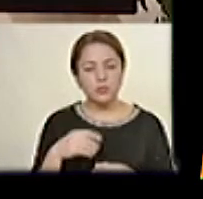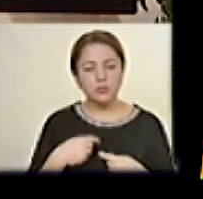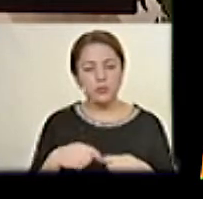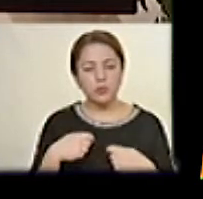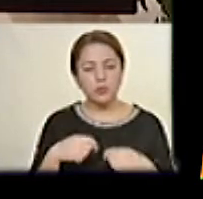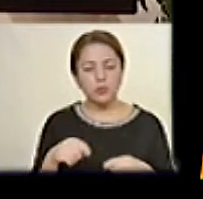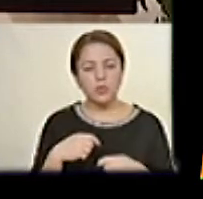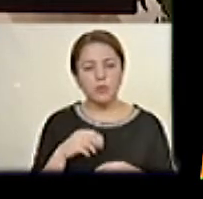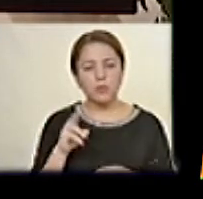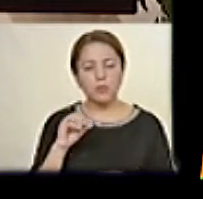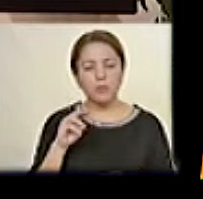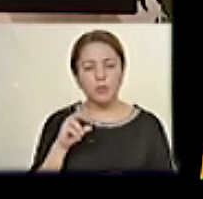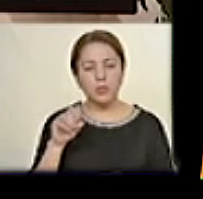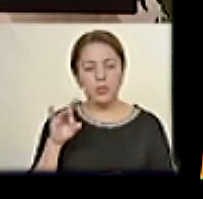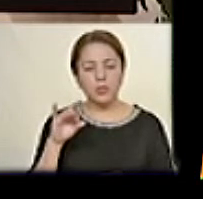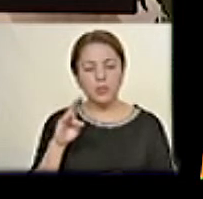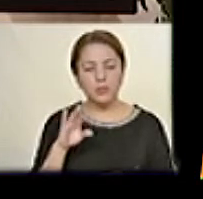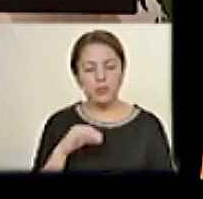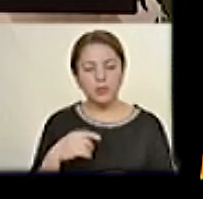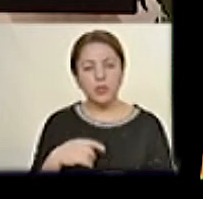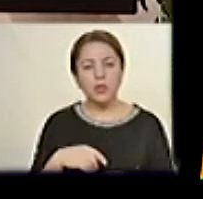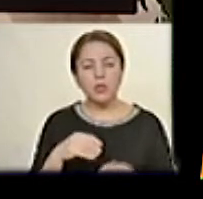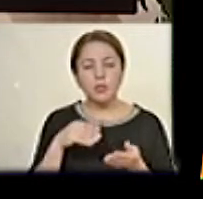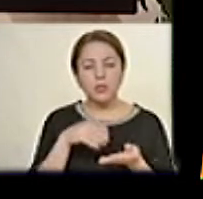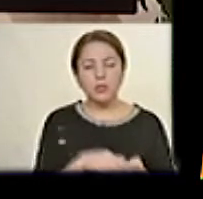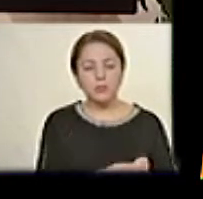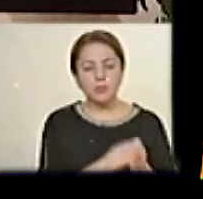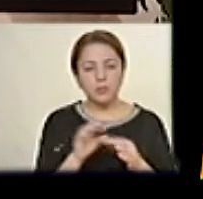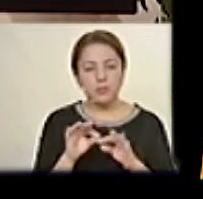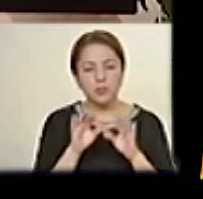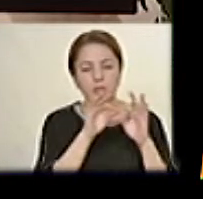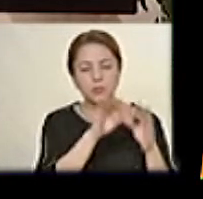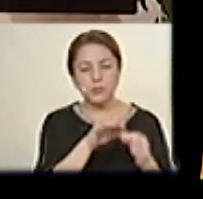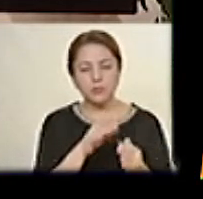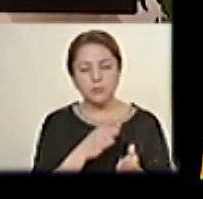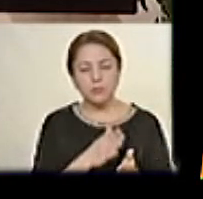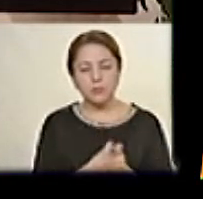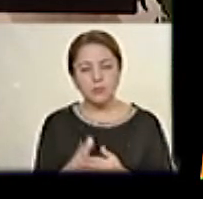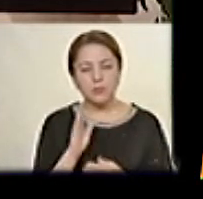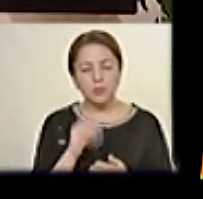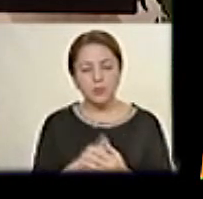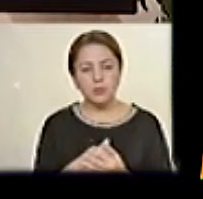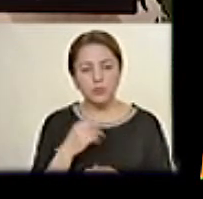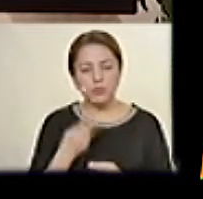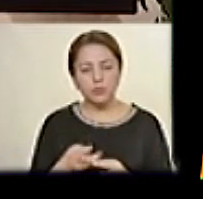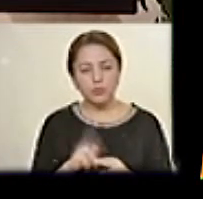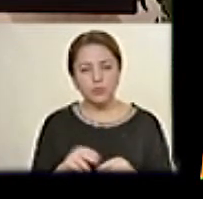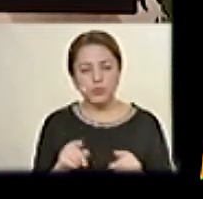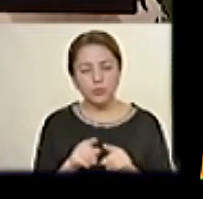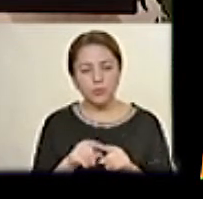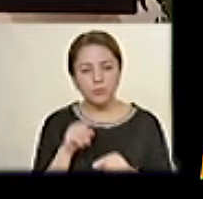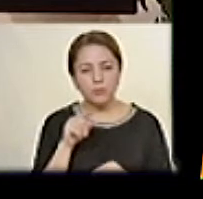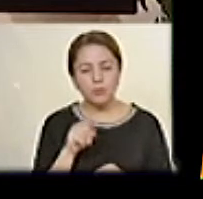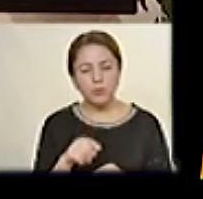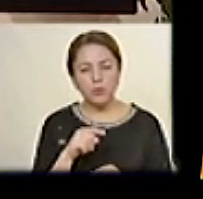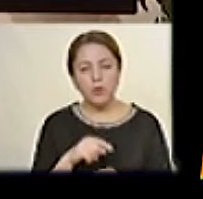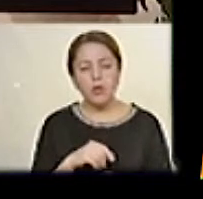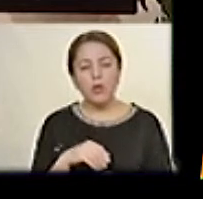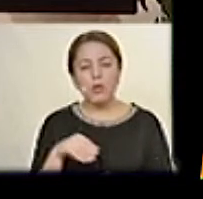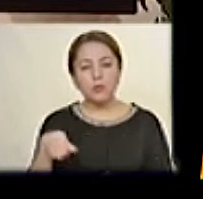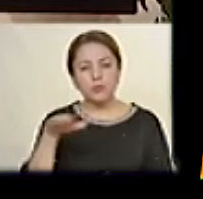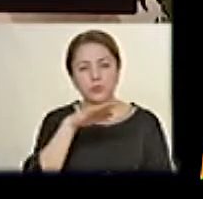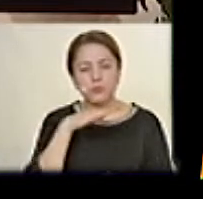el kemalarida tashib ko'p mablag' sarflashiga to'g'ri kelmoqda. Shuning uchun ham bizning mamlakatimiz ana shu Tinch okeaniga yoki